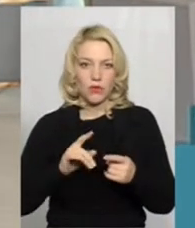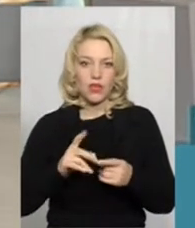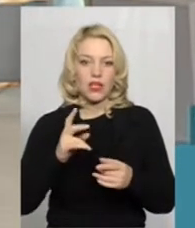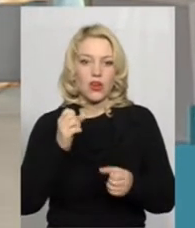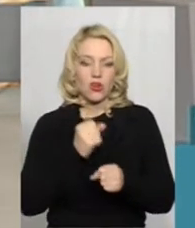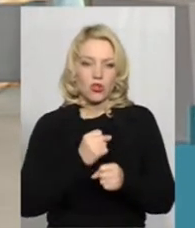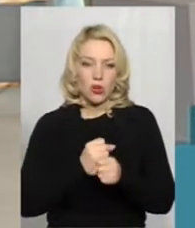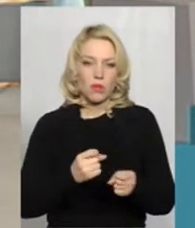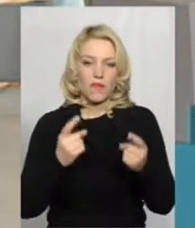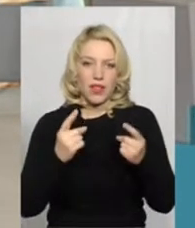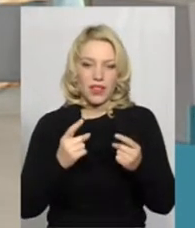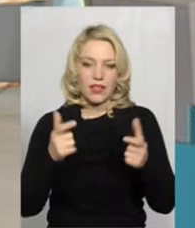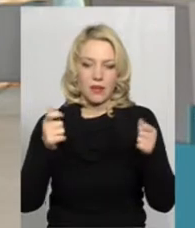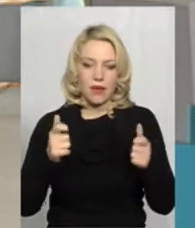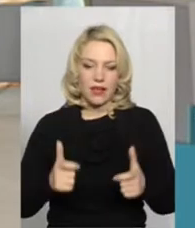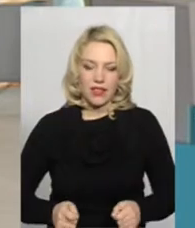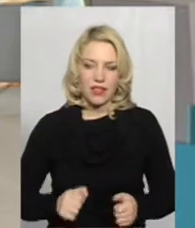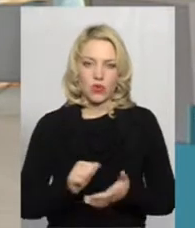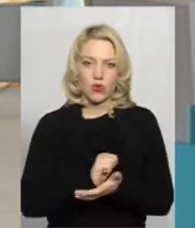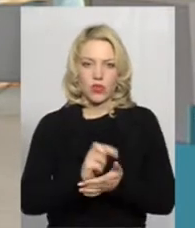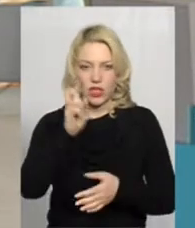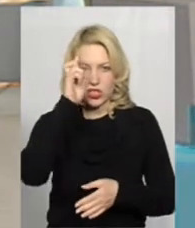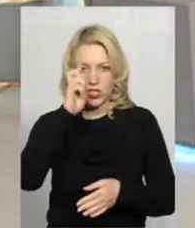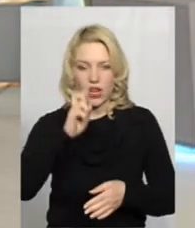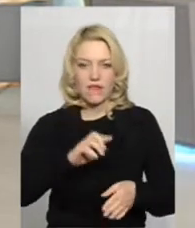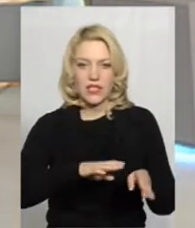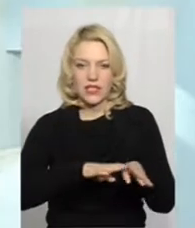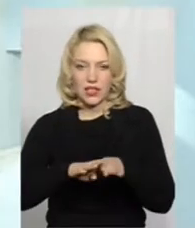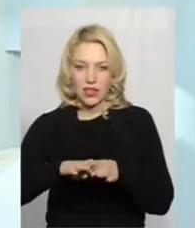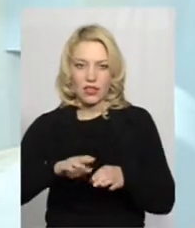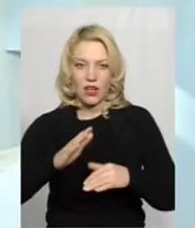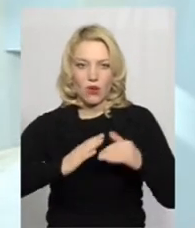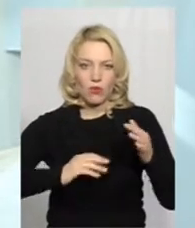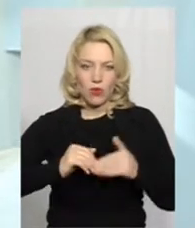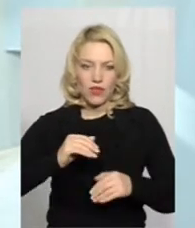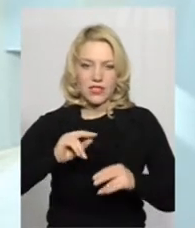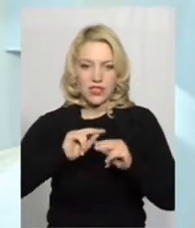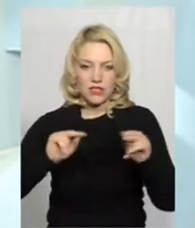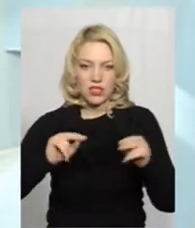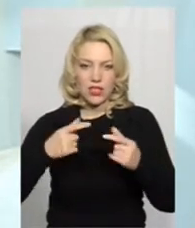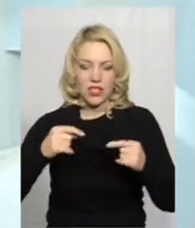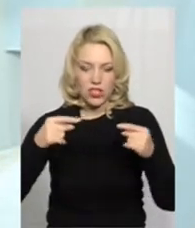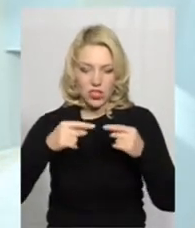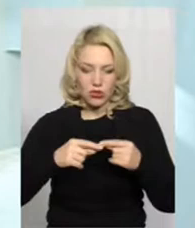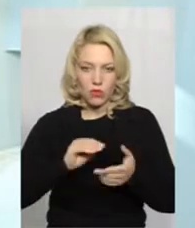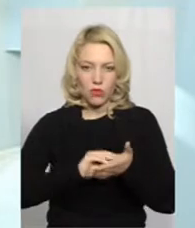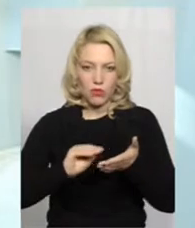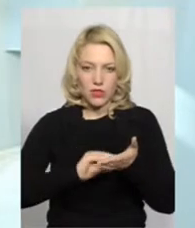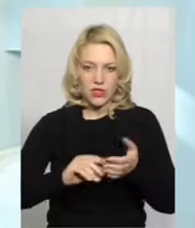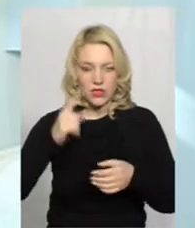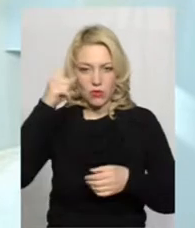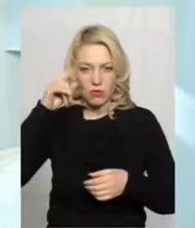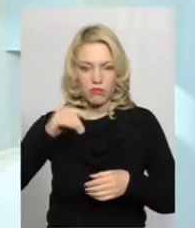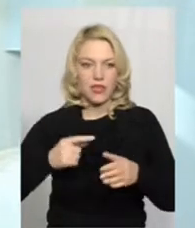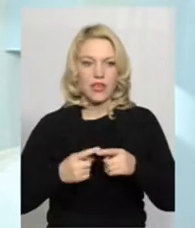цілі нові пакети документів. Це і державний стандарт професії вчителя, де чітко прописані уміння і навички, що стосуються